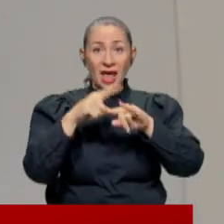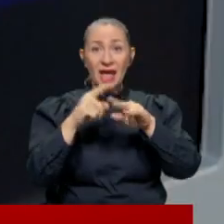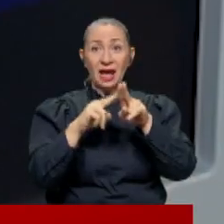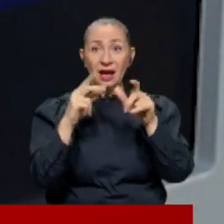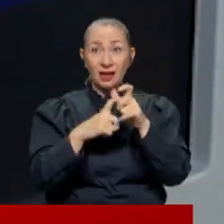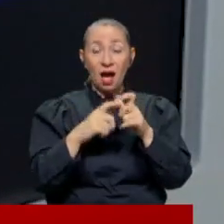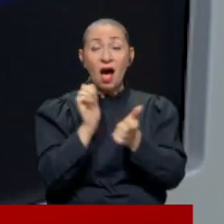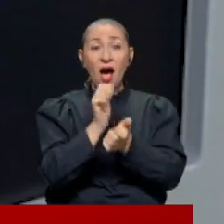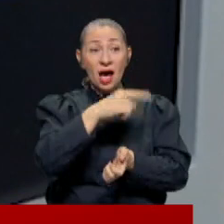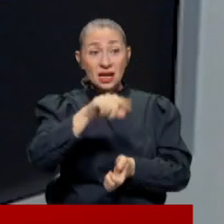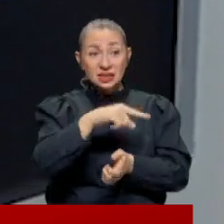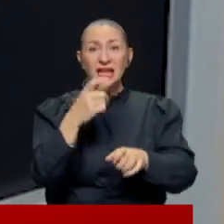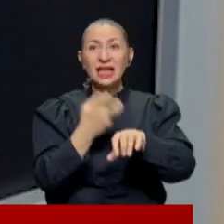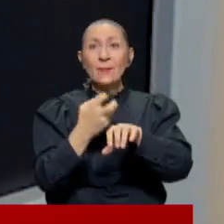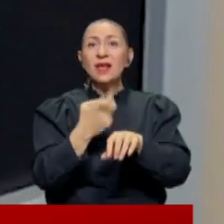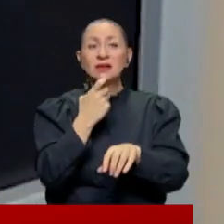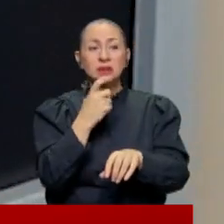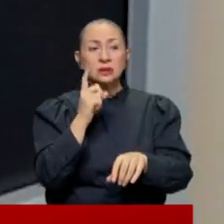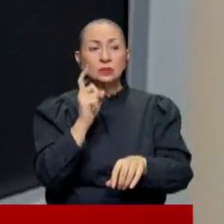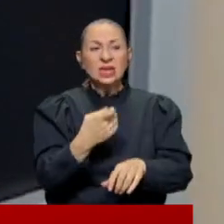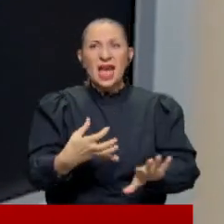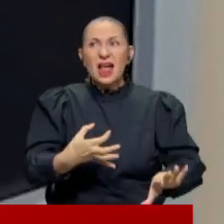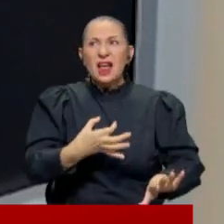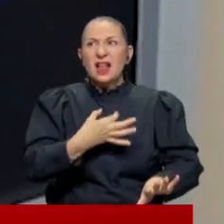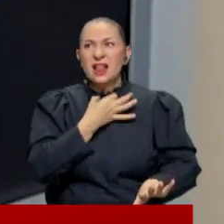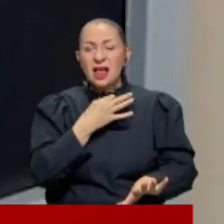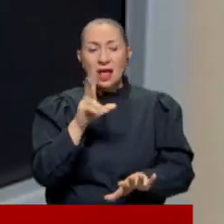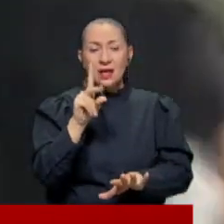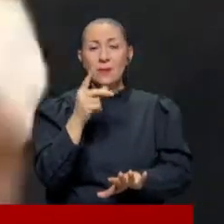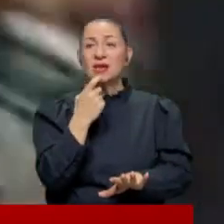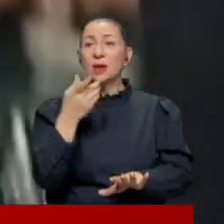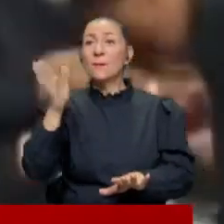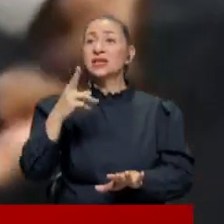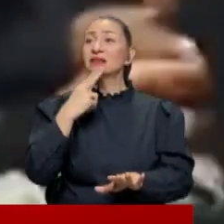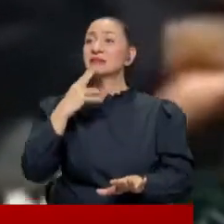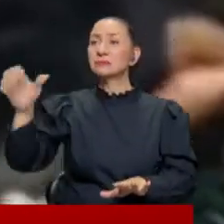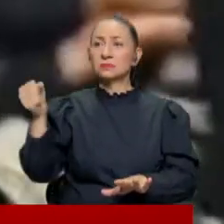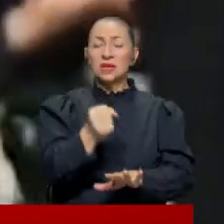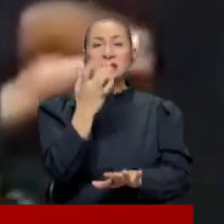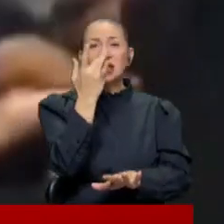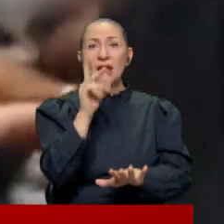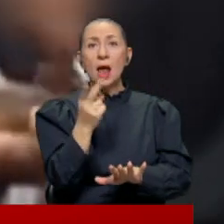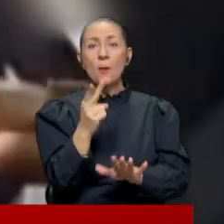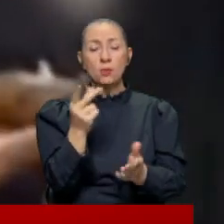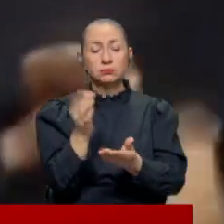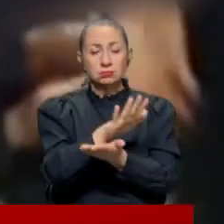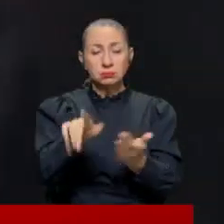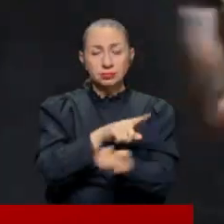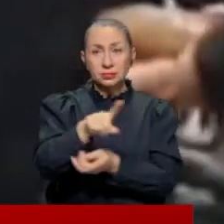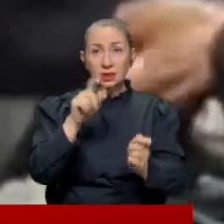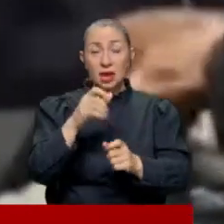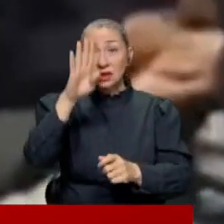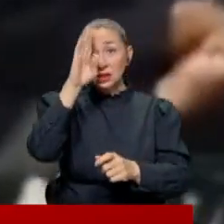HKG. Ailesi ise kemik yaşının tespiti istendiğinde 21 yaşındaki başka birine ait sahte rapor düzenlemişti.